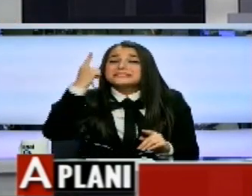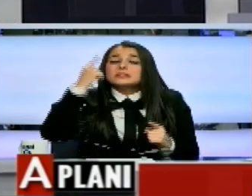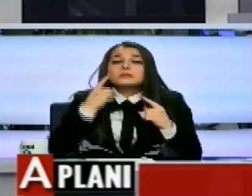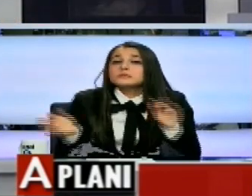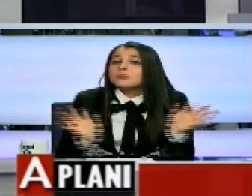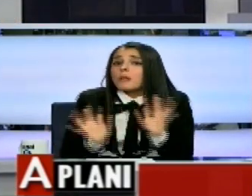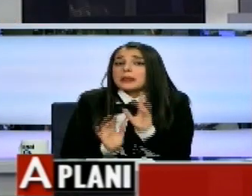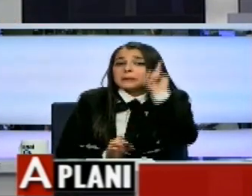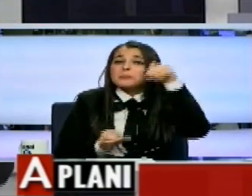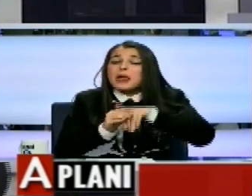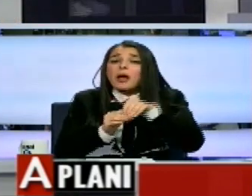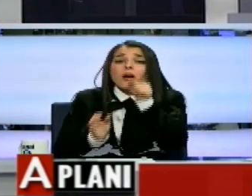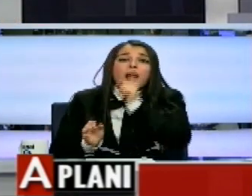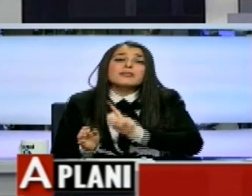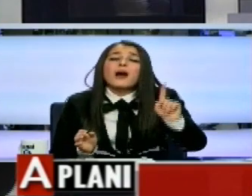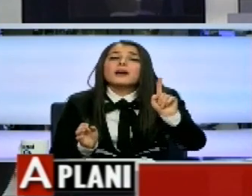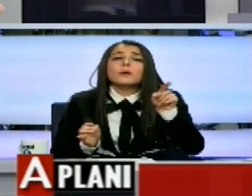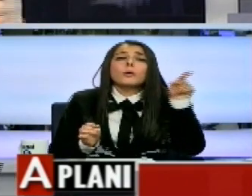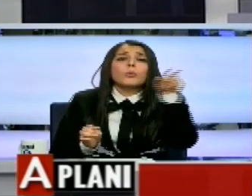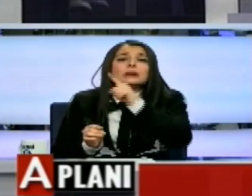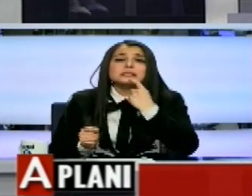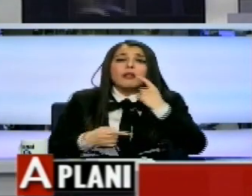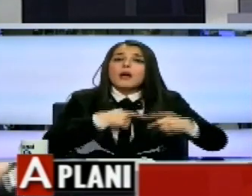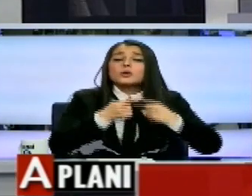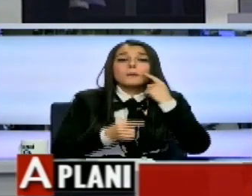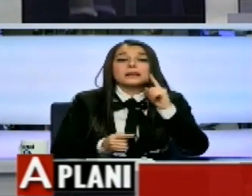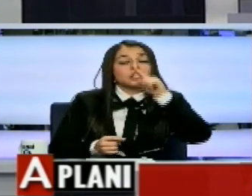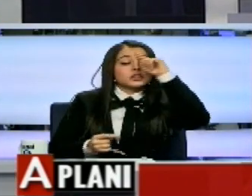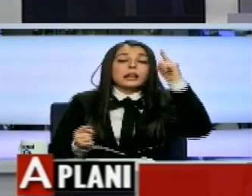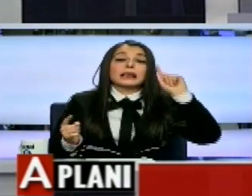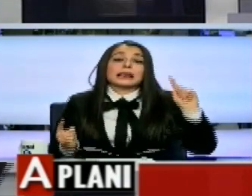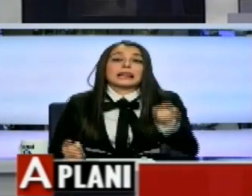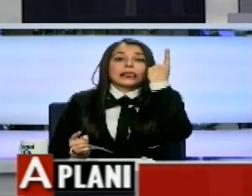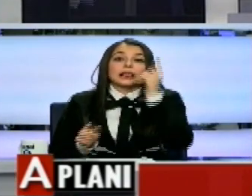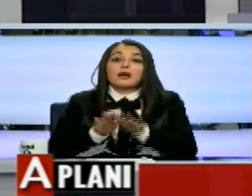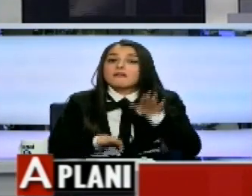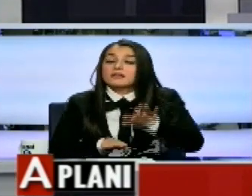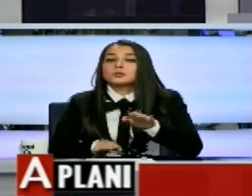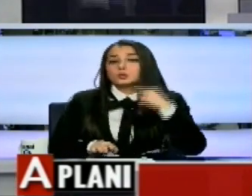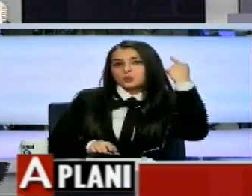hiç milletvekili olmadı. İnşallah bu bir ilk olur diye düşünüyorum.